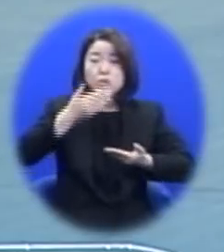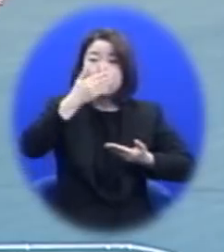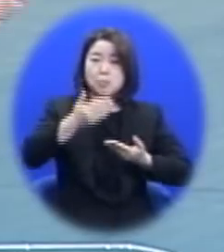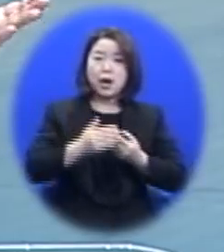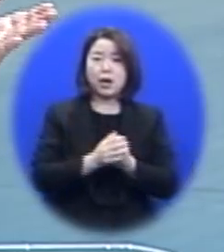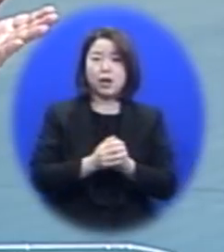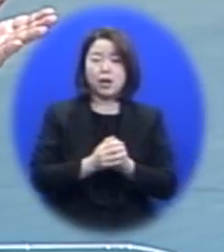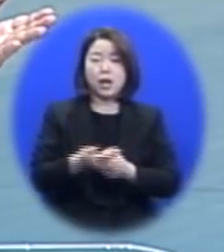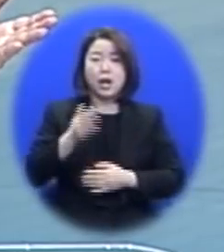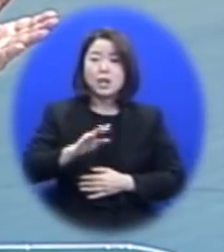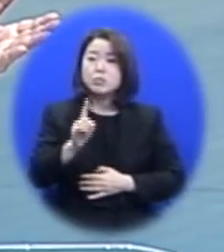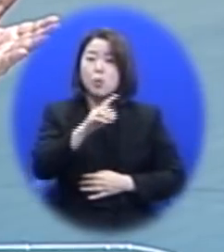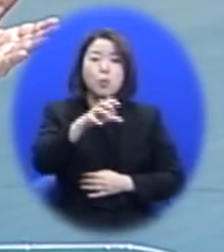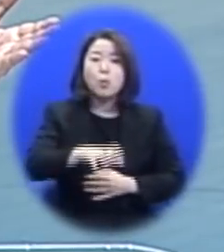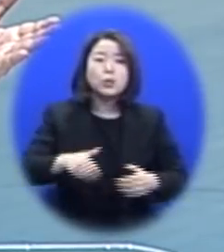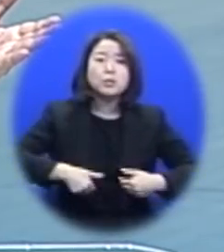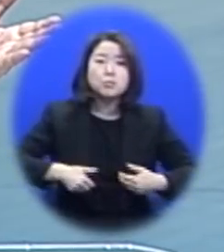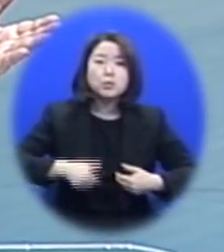그건 어디에 필요한 거죠?